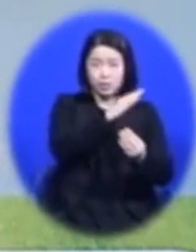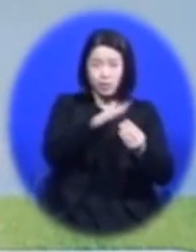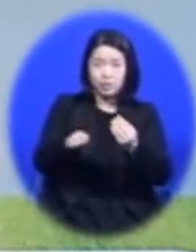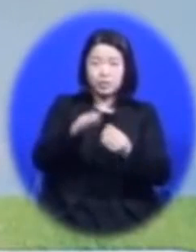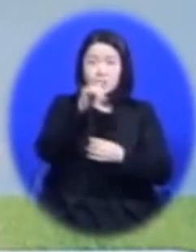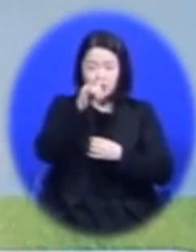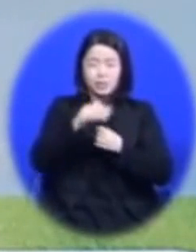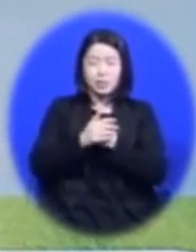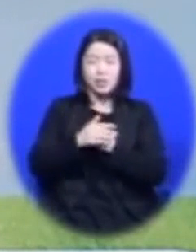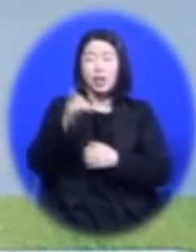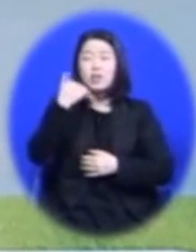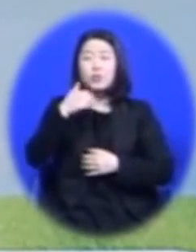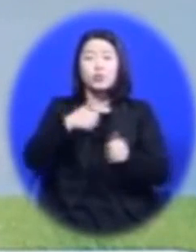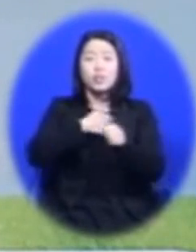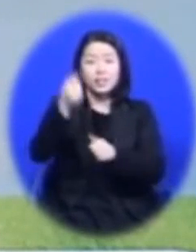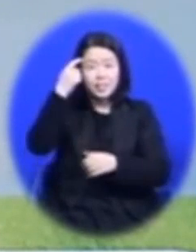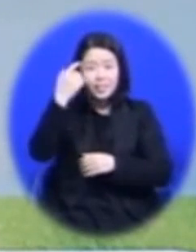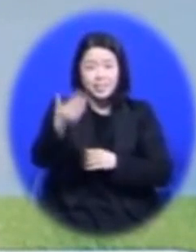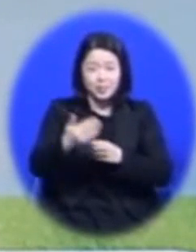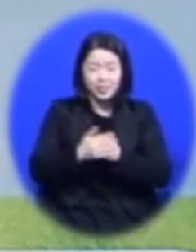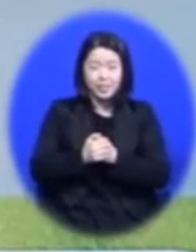네. 누가 이겼겠습니까?